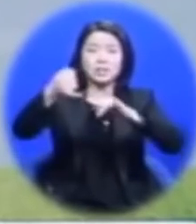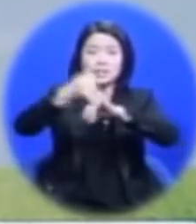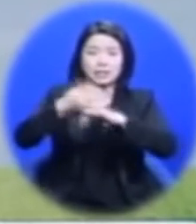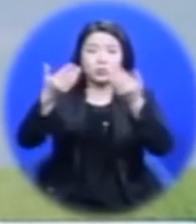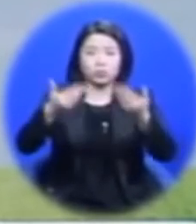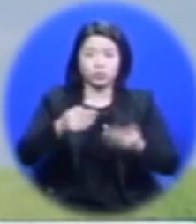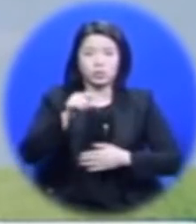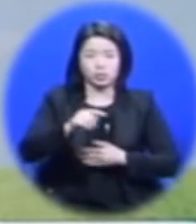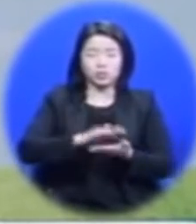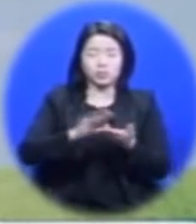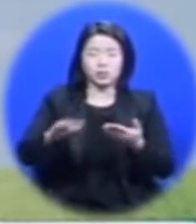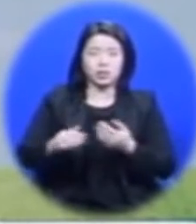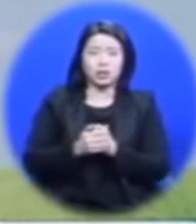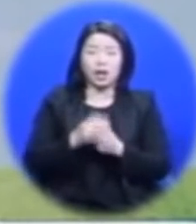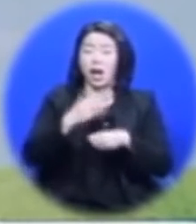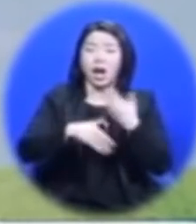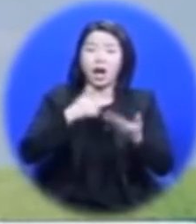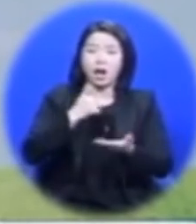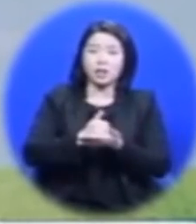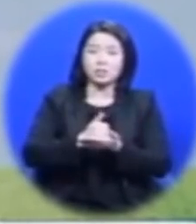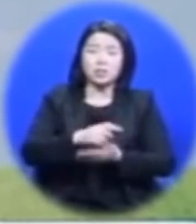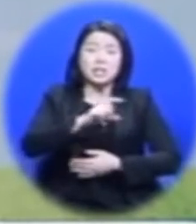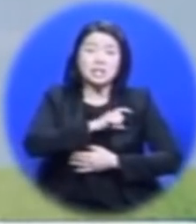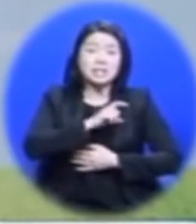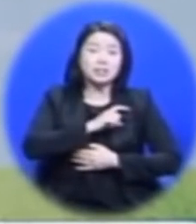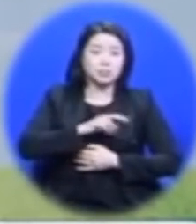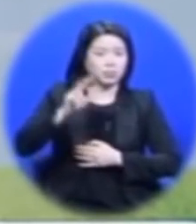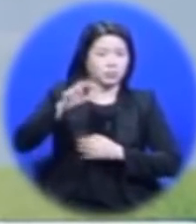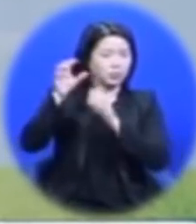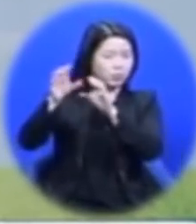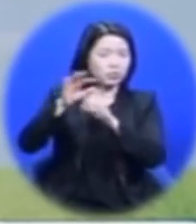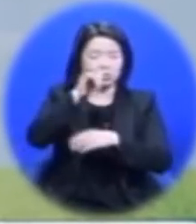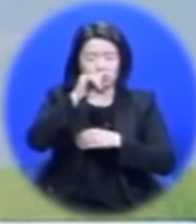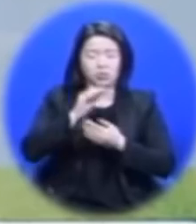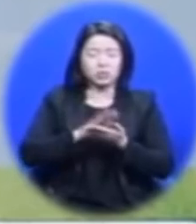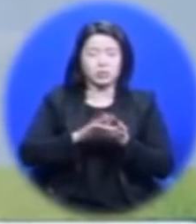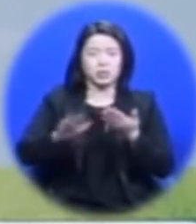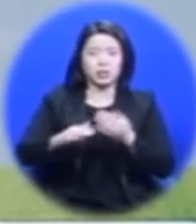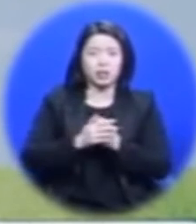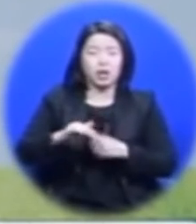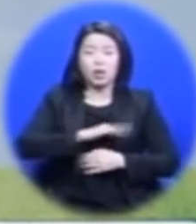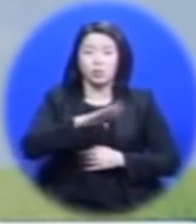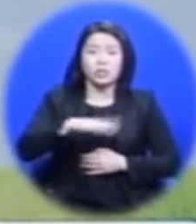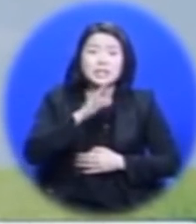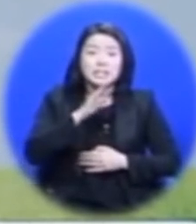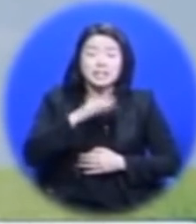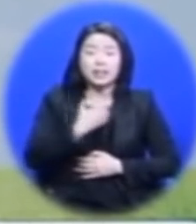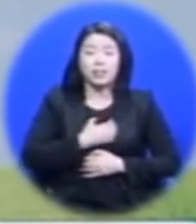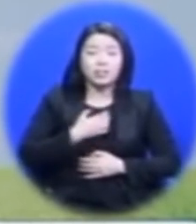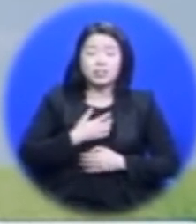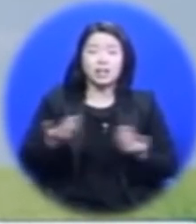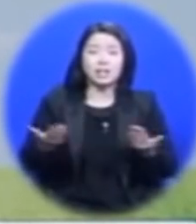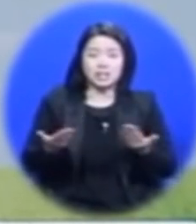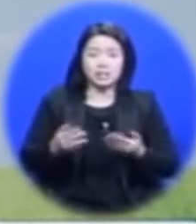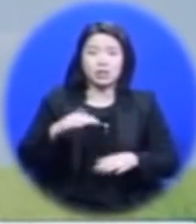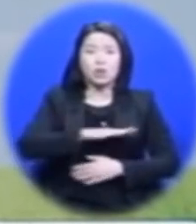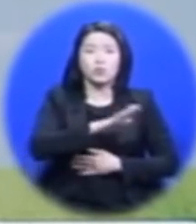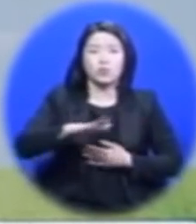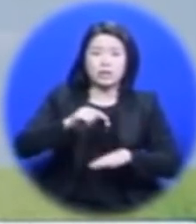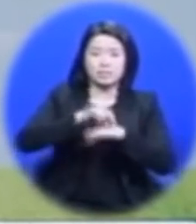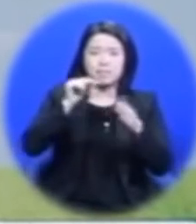거예요. 하나님의 이름이 걸려있는 일입니다. 우리가 진짜 걱정해야 될 일은 우리의